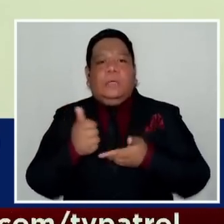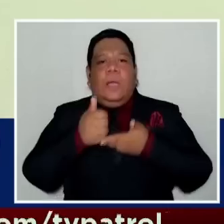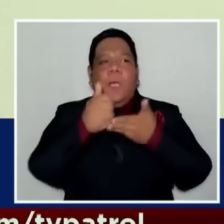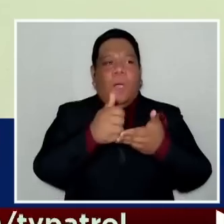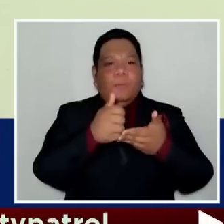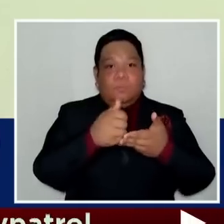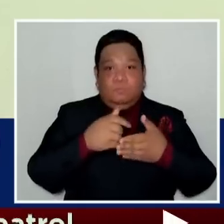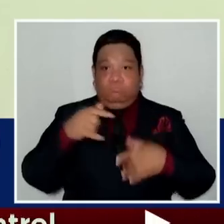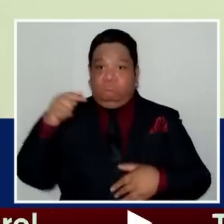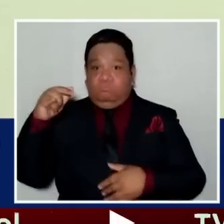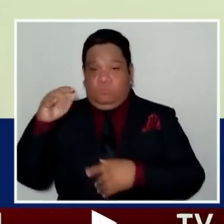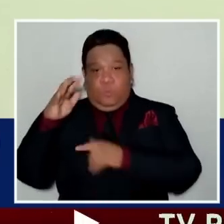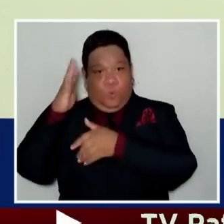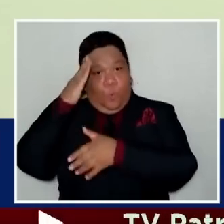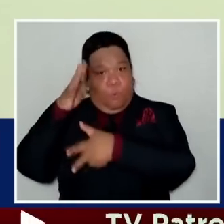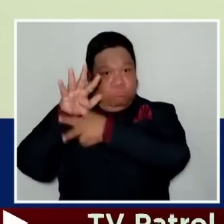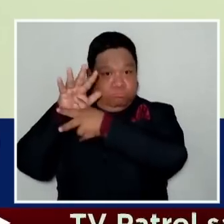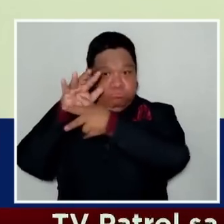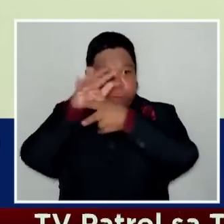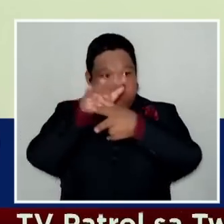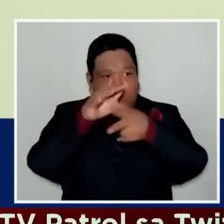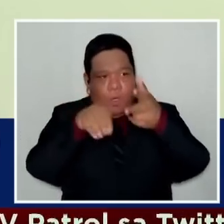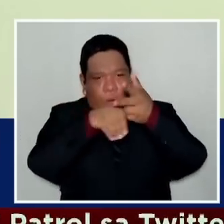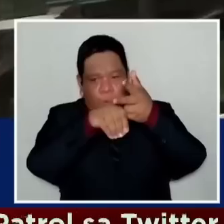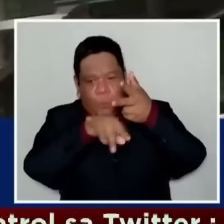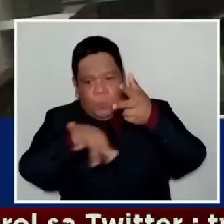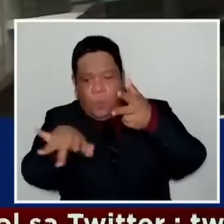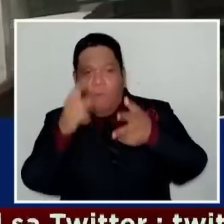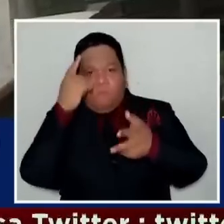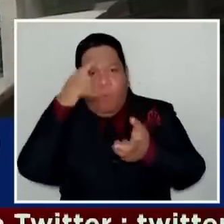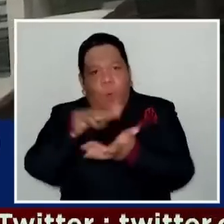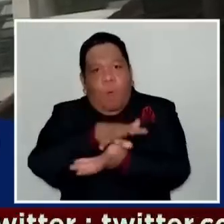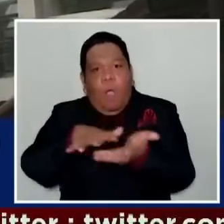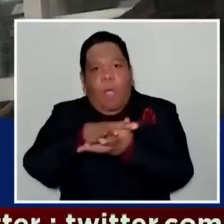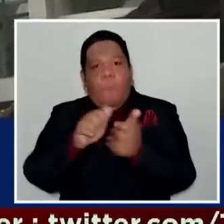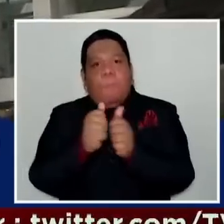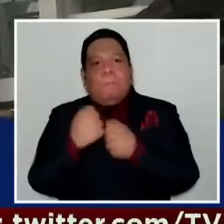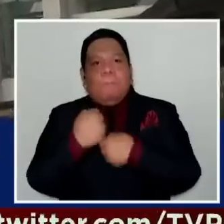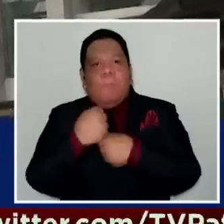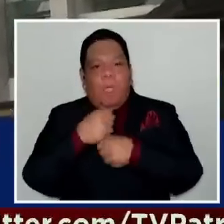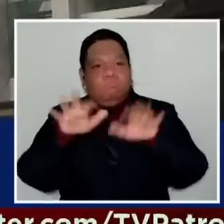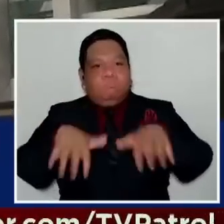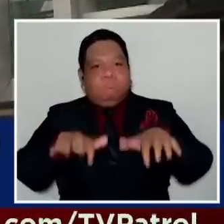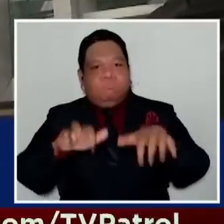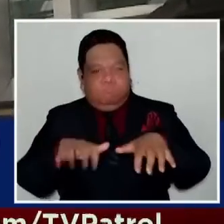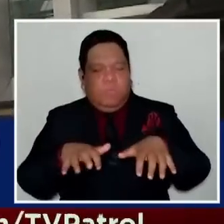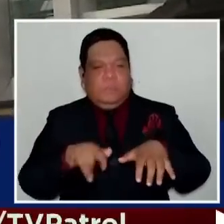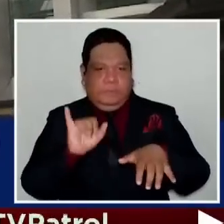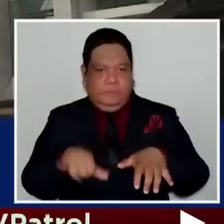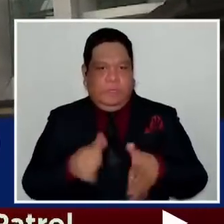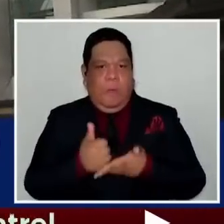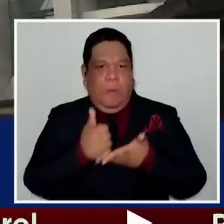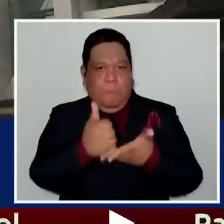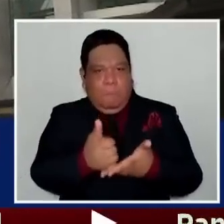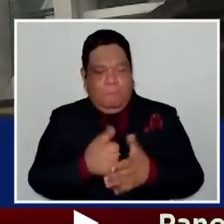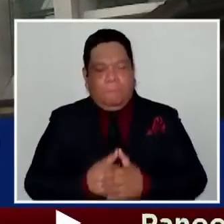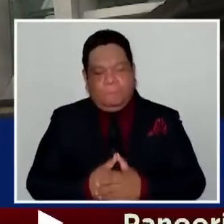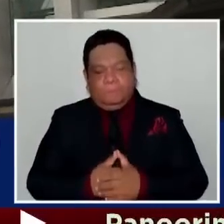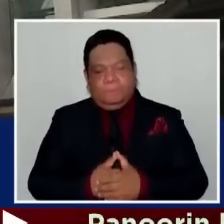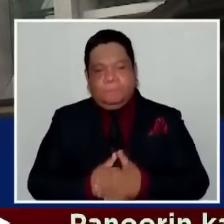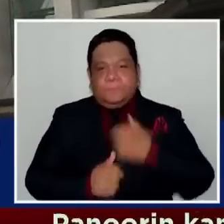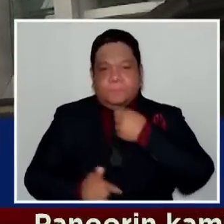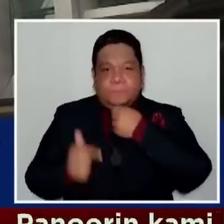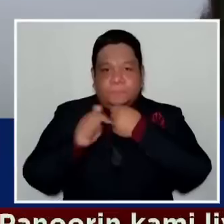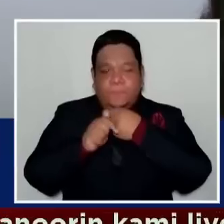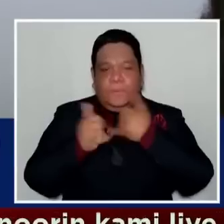sa mga areas na talaga pong hindi na abutan ng tubig. humiling na ng paunang budget na 18 million pesos